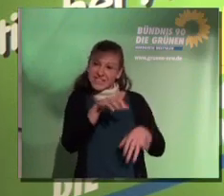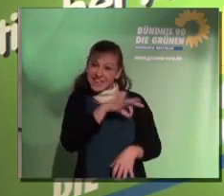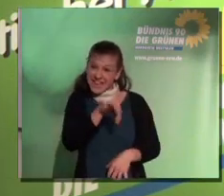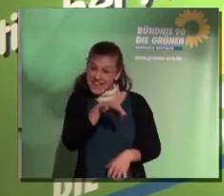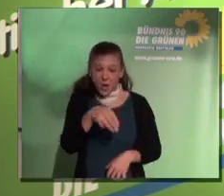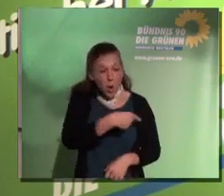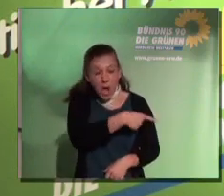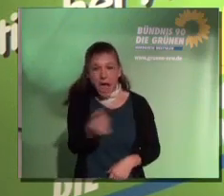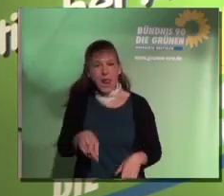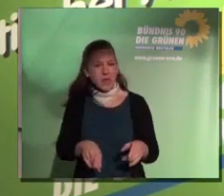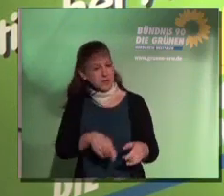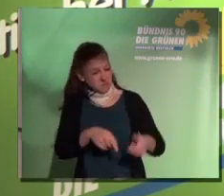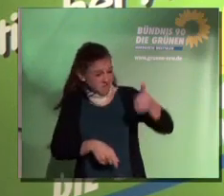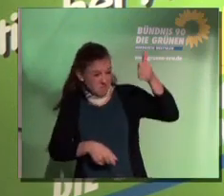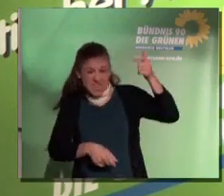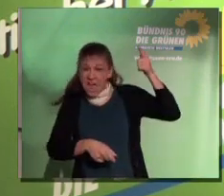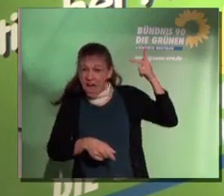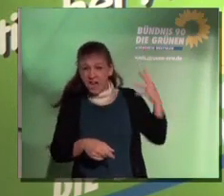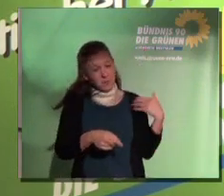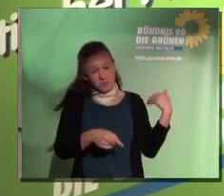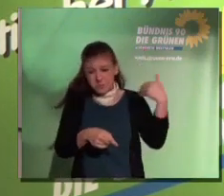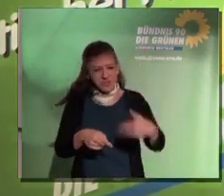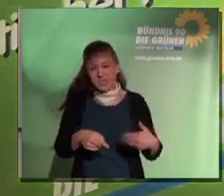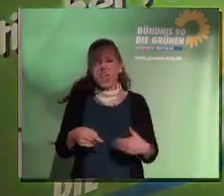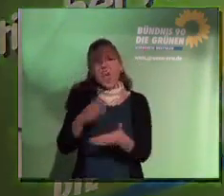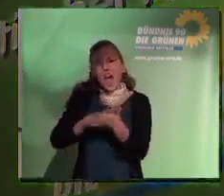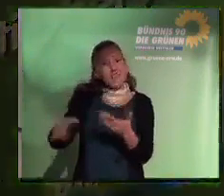Lösung, Brüderle, tritt einfach mal zurück.